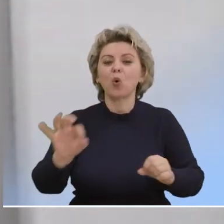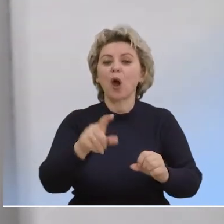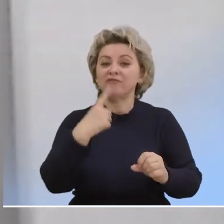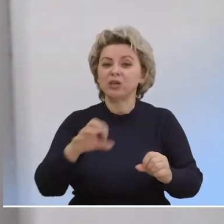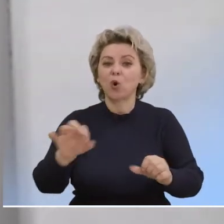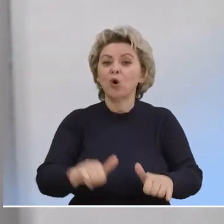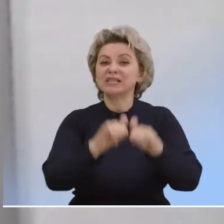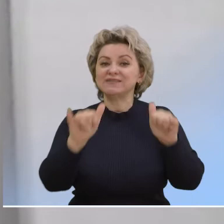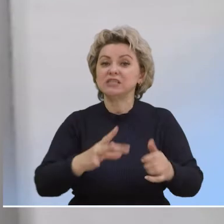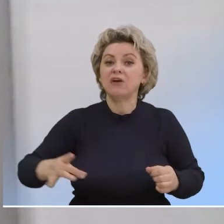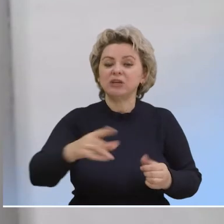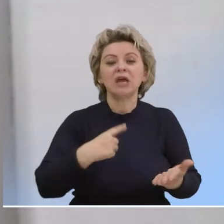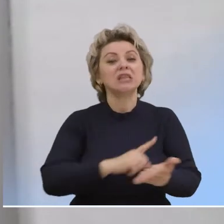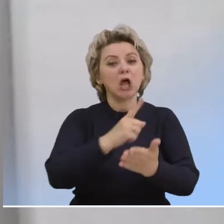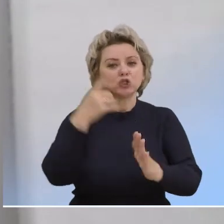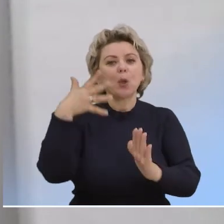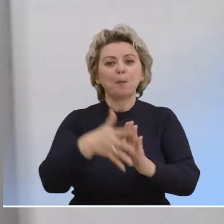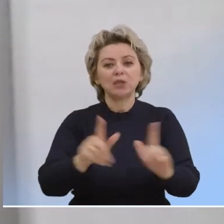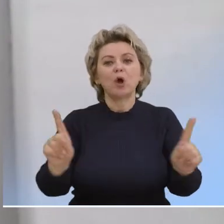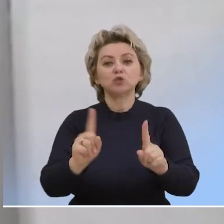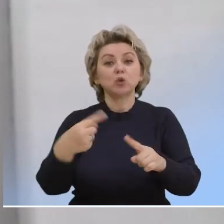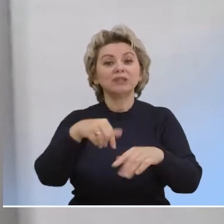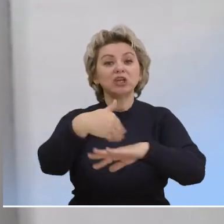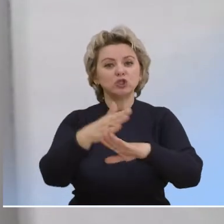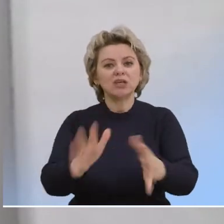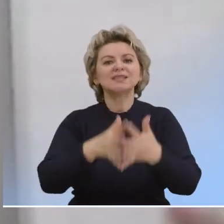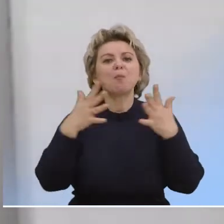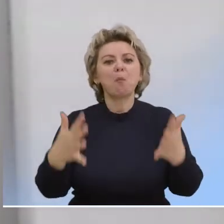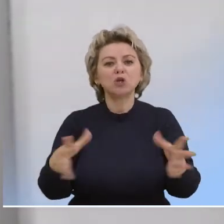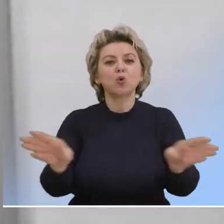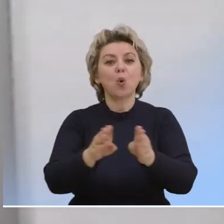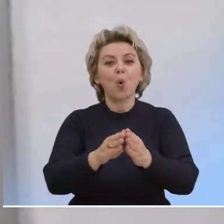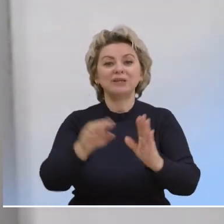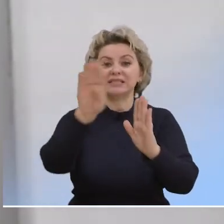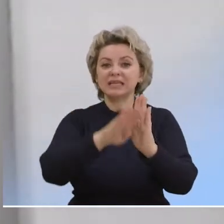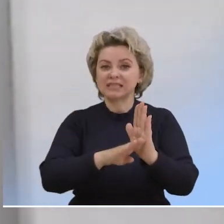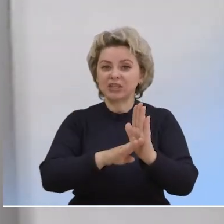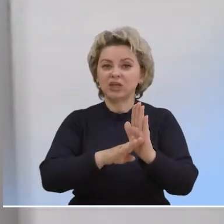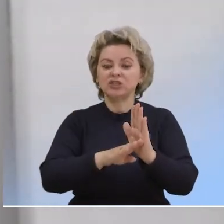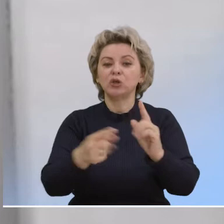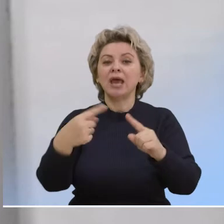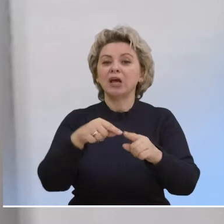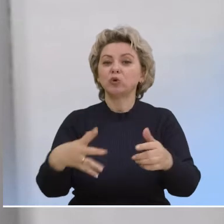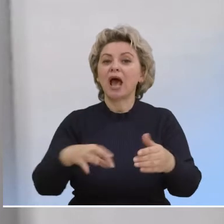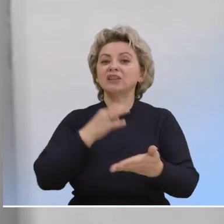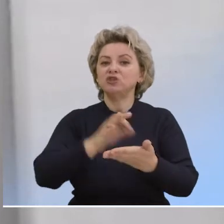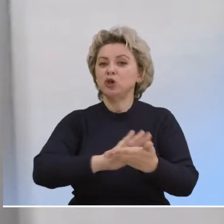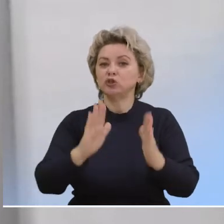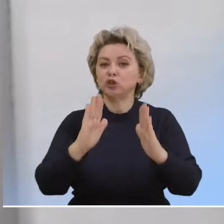о развитии цифры в регионе, мы должны понимать, что это часть большой комплексной задачи, которая включает не